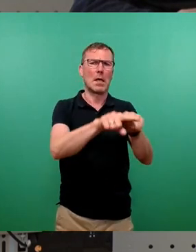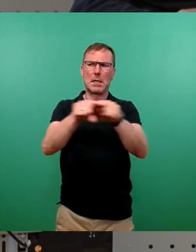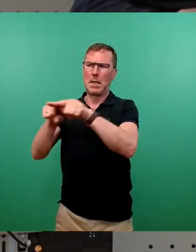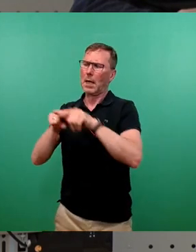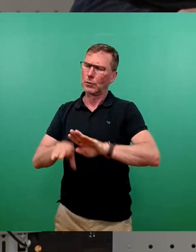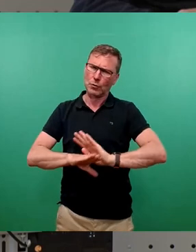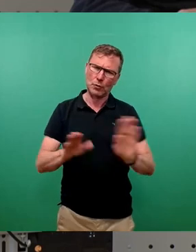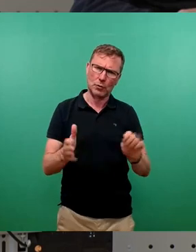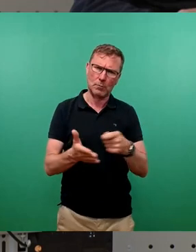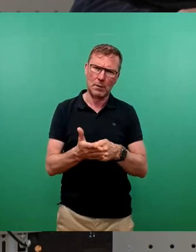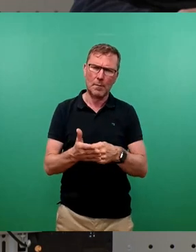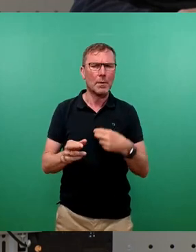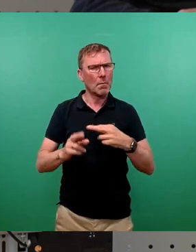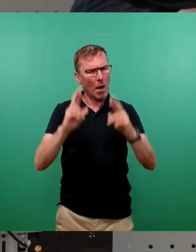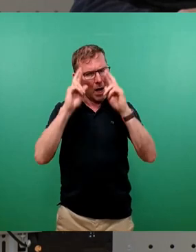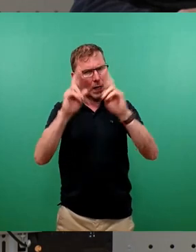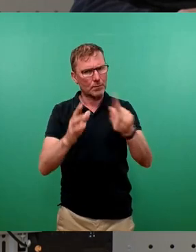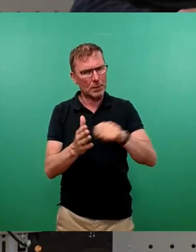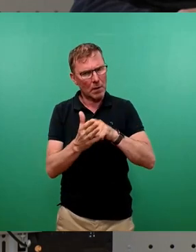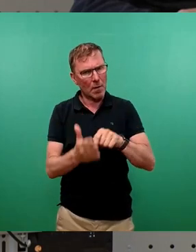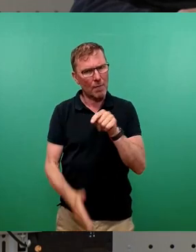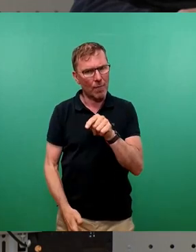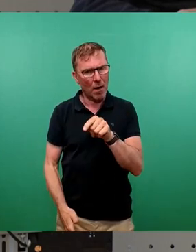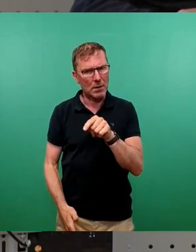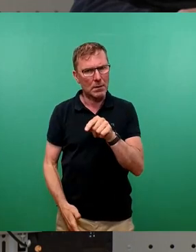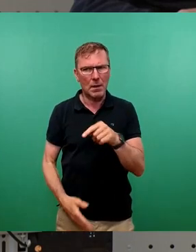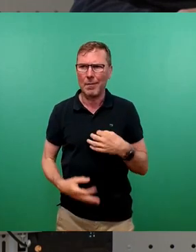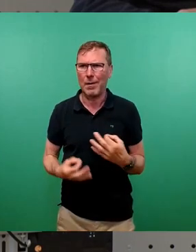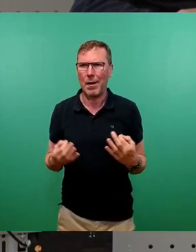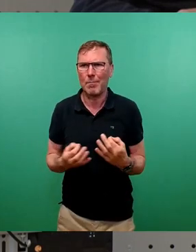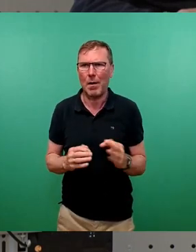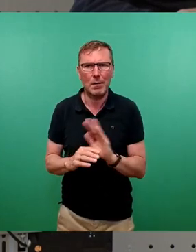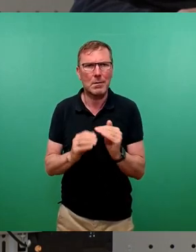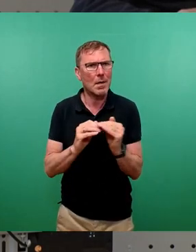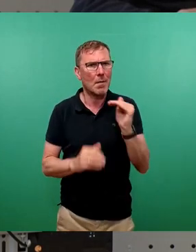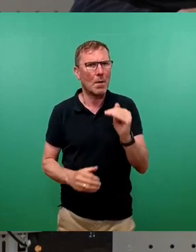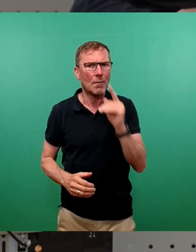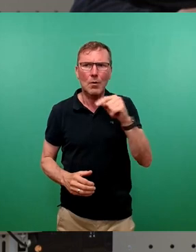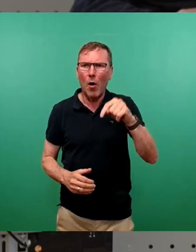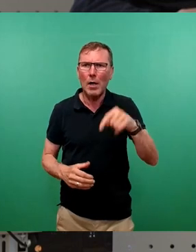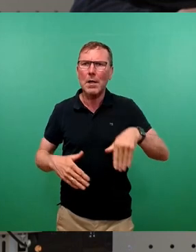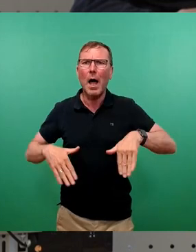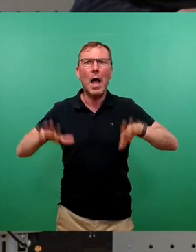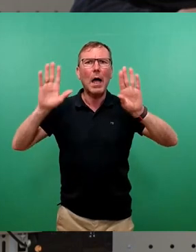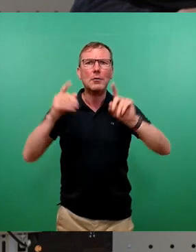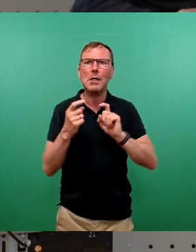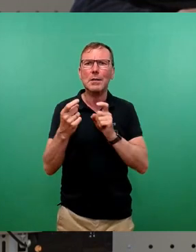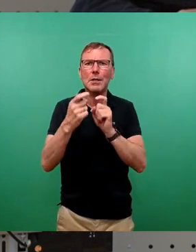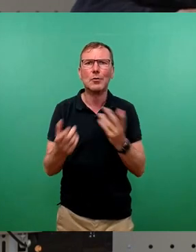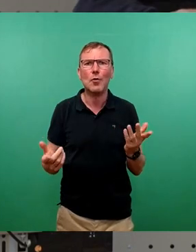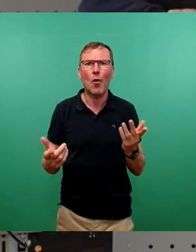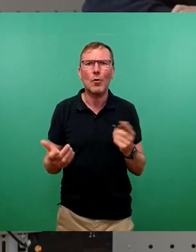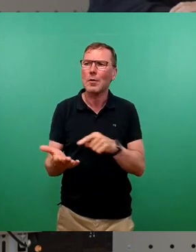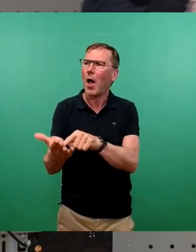Wir respektieren Wahlen und wir brauchen keine Mehrheit. Wenn heute bei der Asyldiskussion die Vorlage